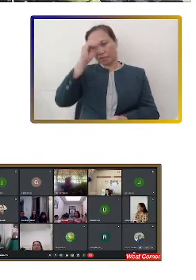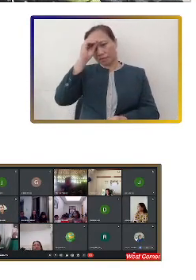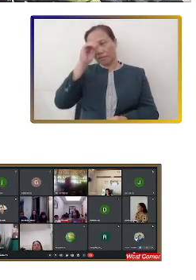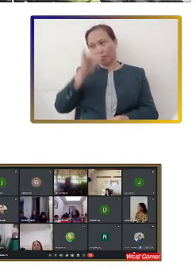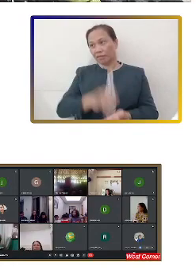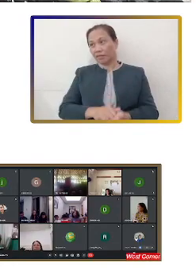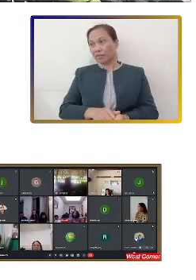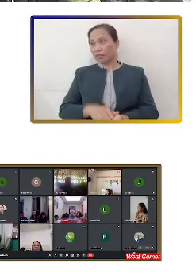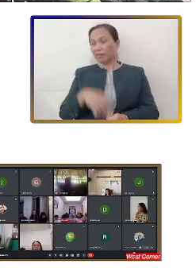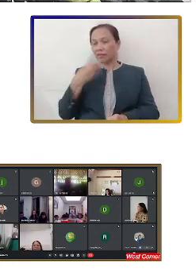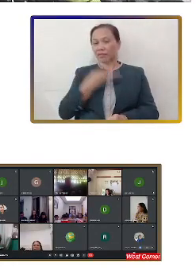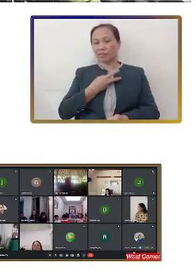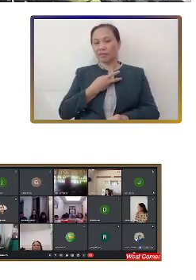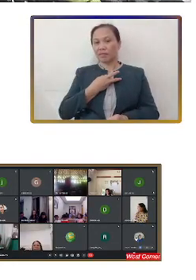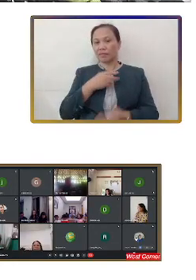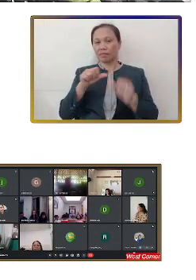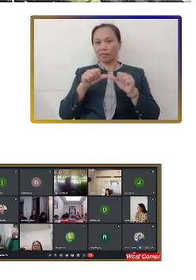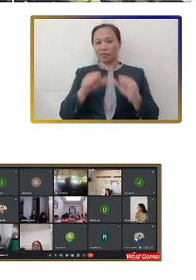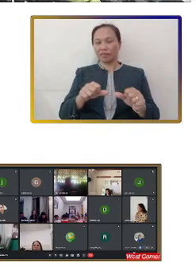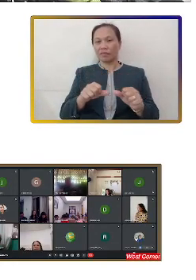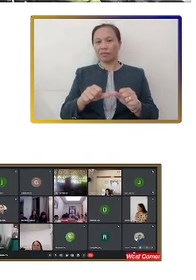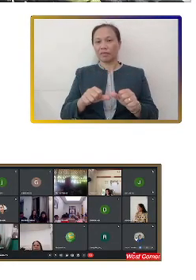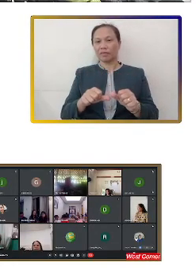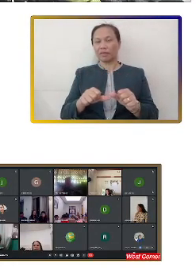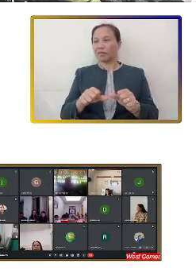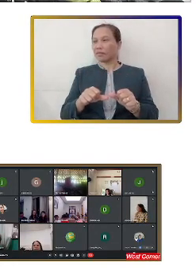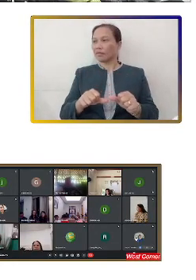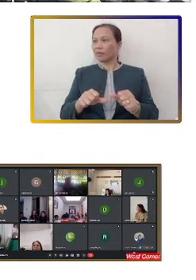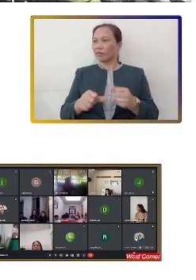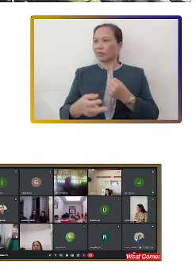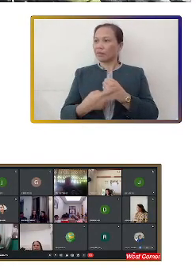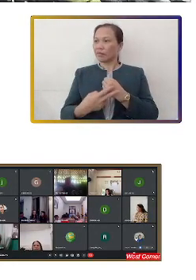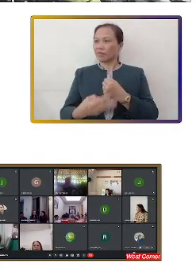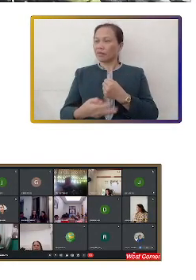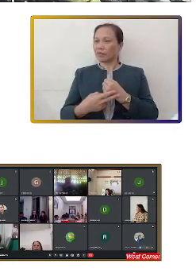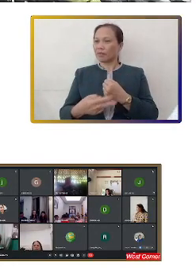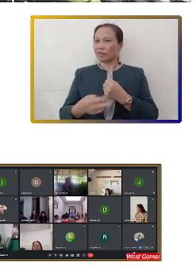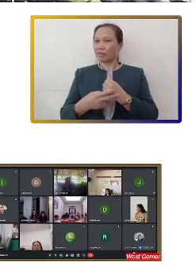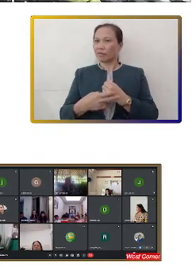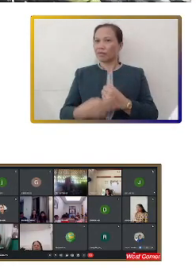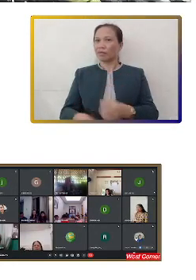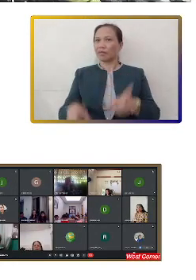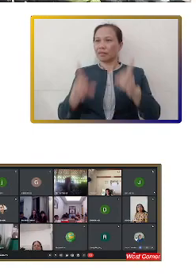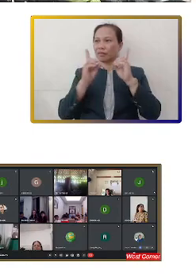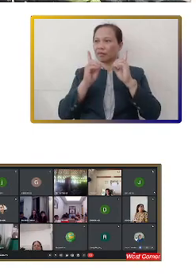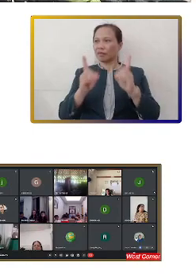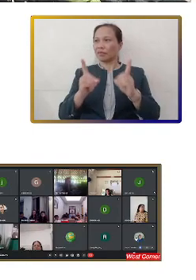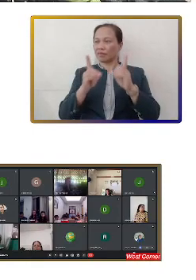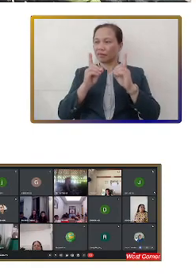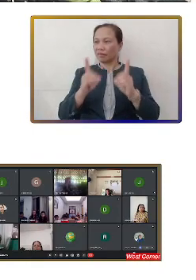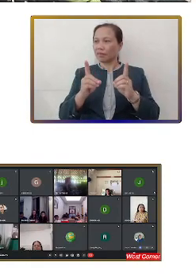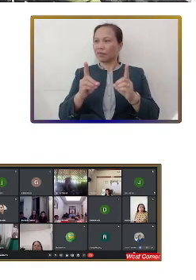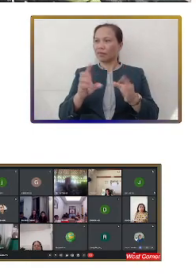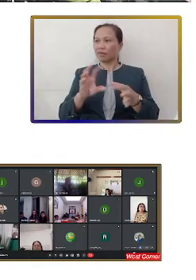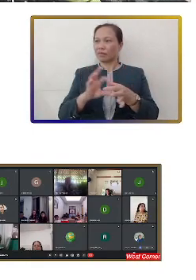preservation ng salita ng Diyos. Nanatili sa preservation ng katuruan ng Biblia.